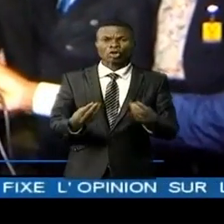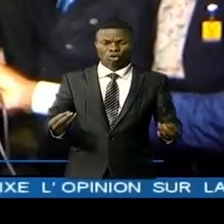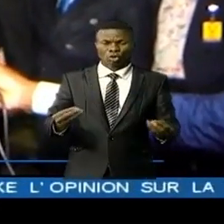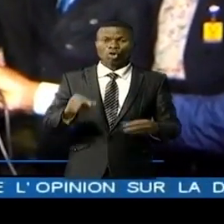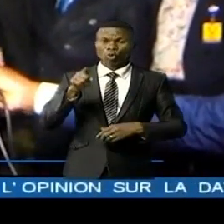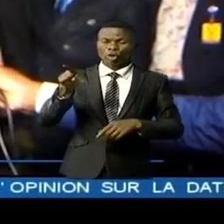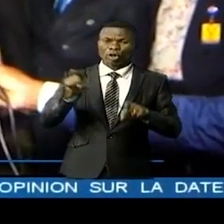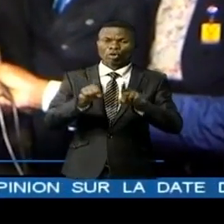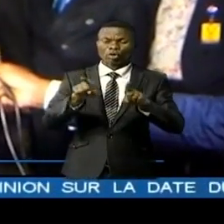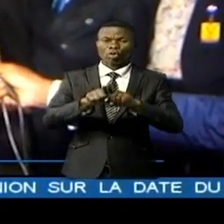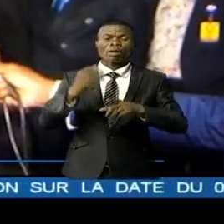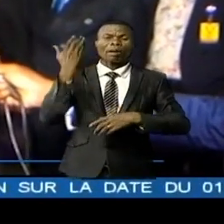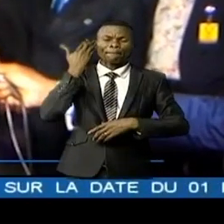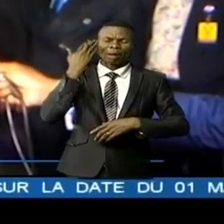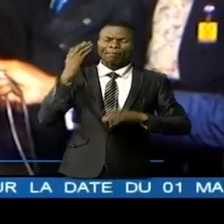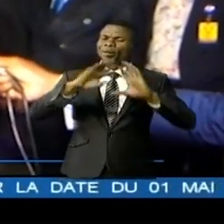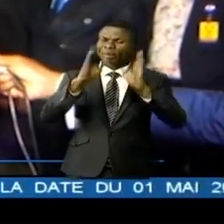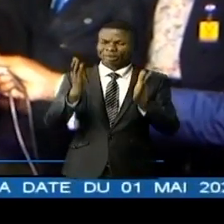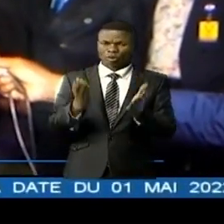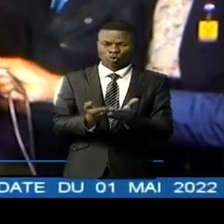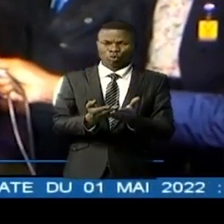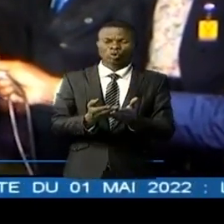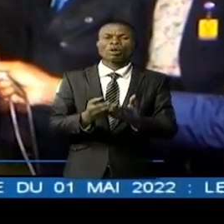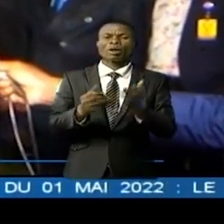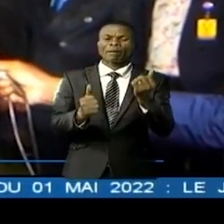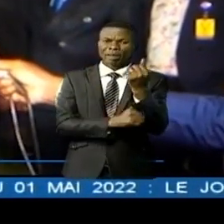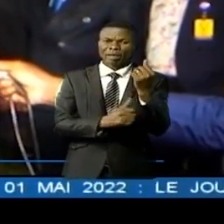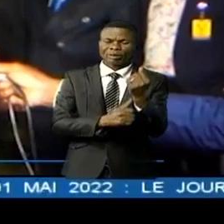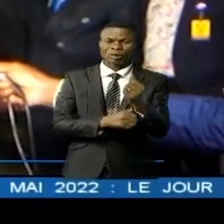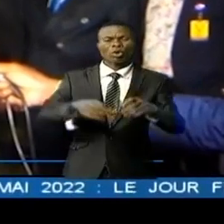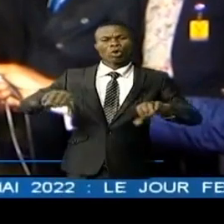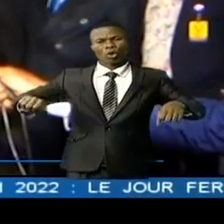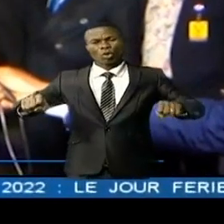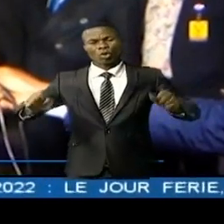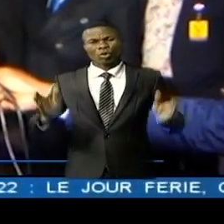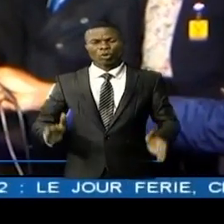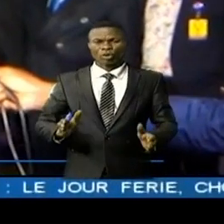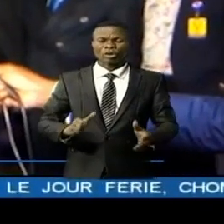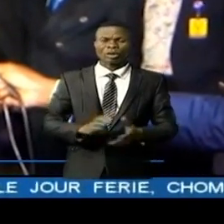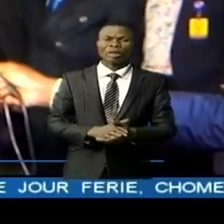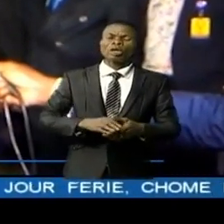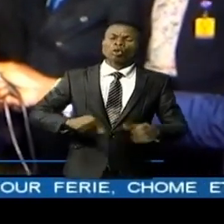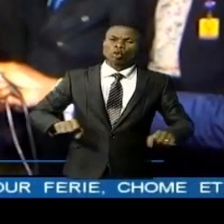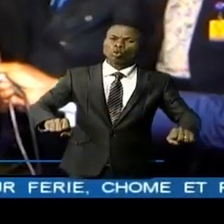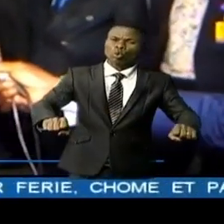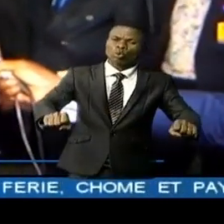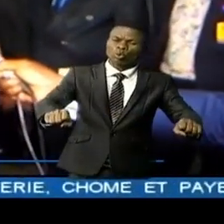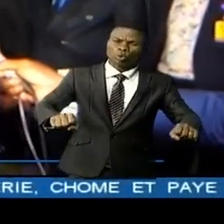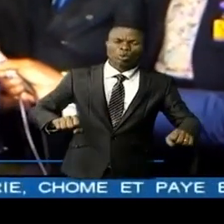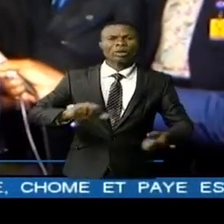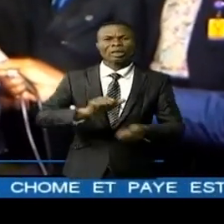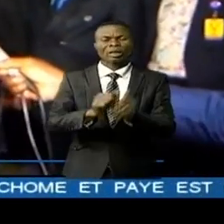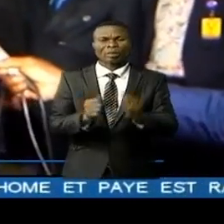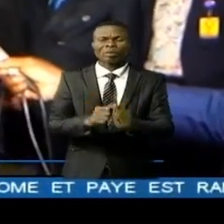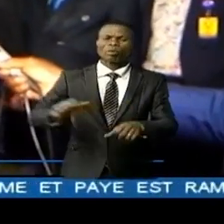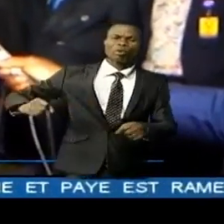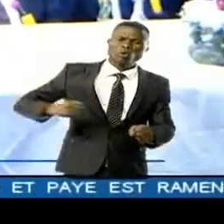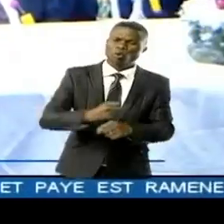que le papa de tout le monde. Qu'il soit Wewa, qu'il soit les Chariomen, qu'il soit les